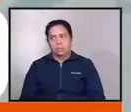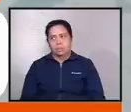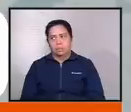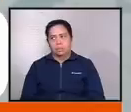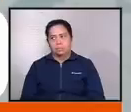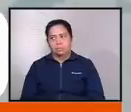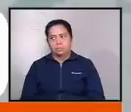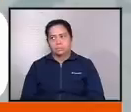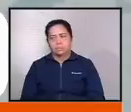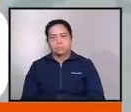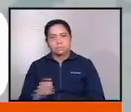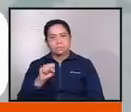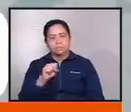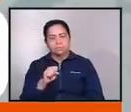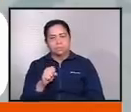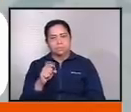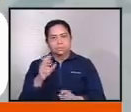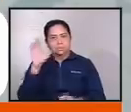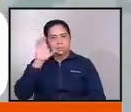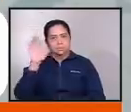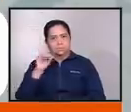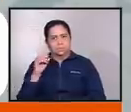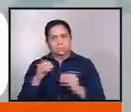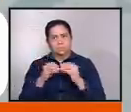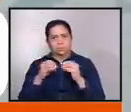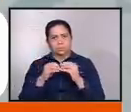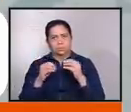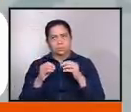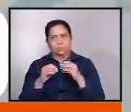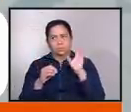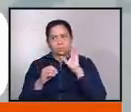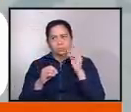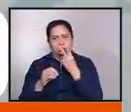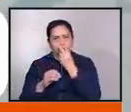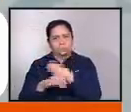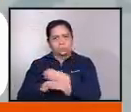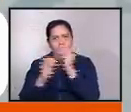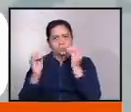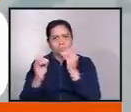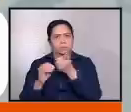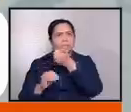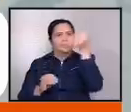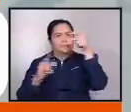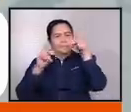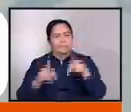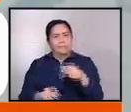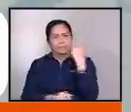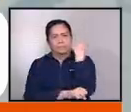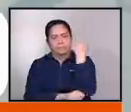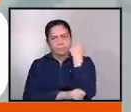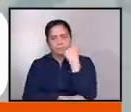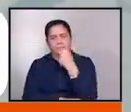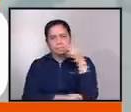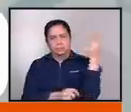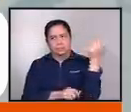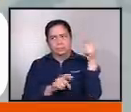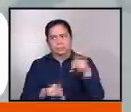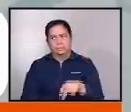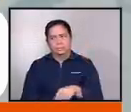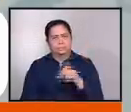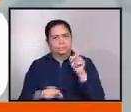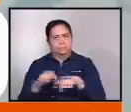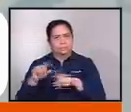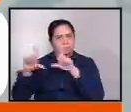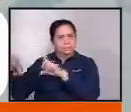tsaka ang ano doon, ang lalong kakaibahan dito, Rafi, no, kitang-kita na may ibang kumuha. So, hindi mo